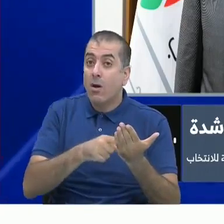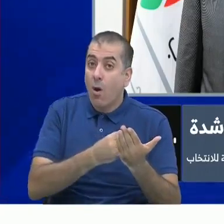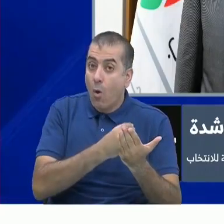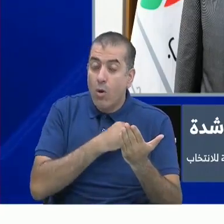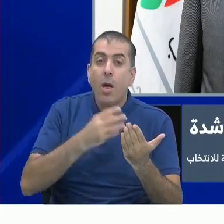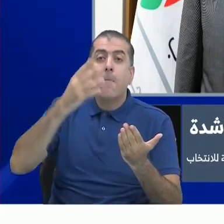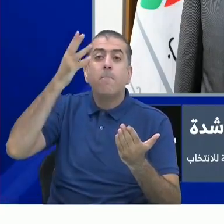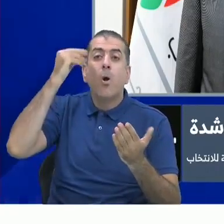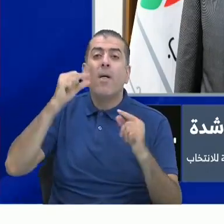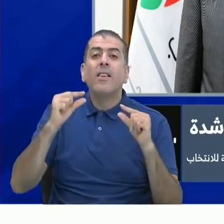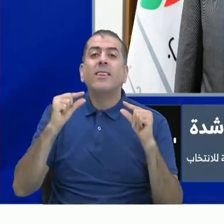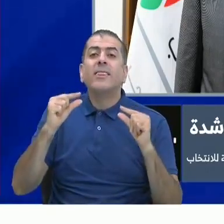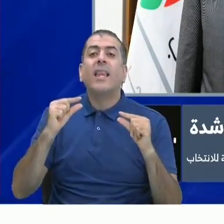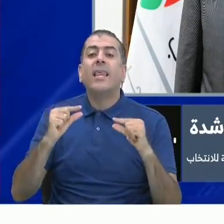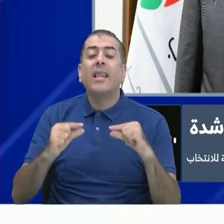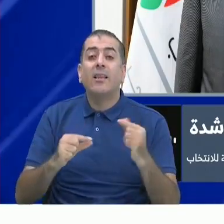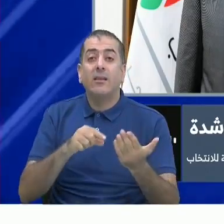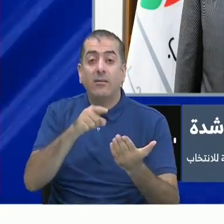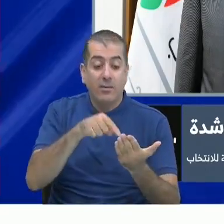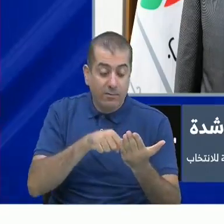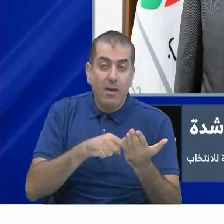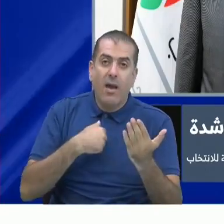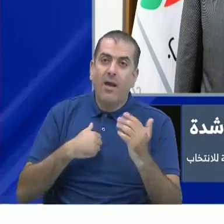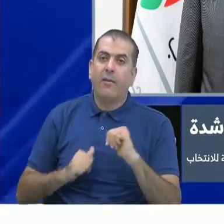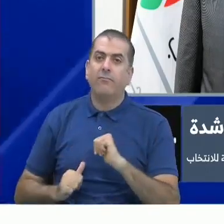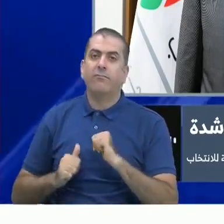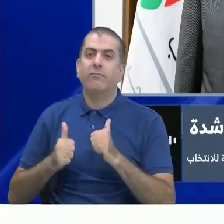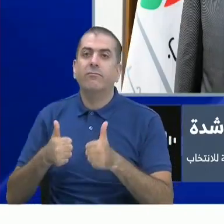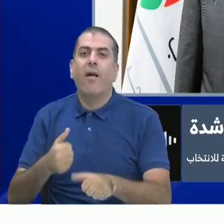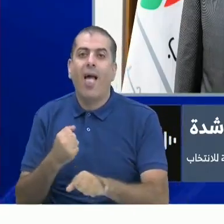بينات حولها حتى تتحرك الهيئة